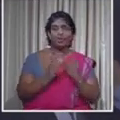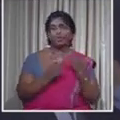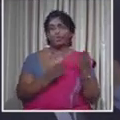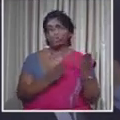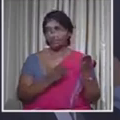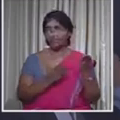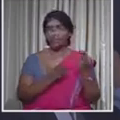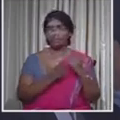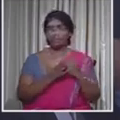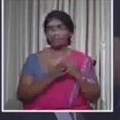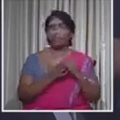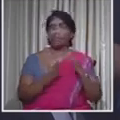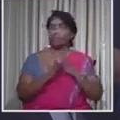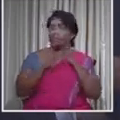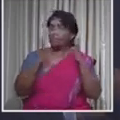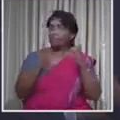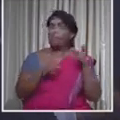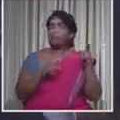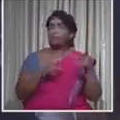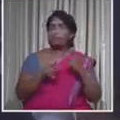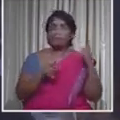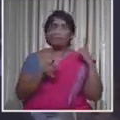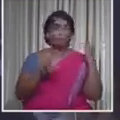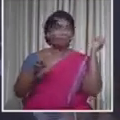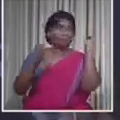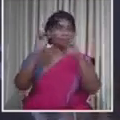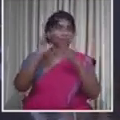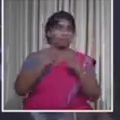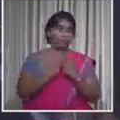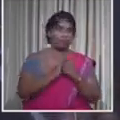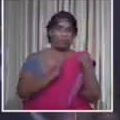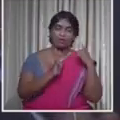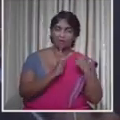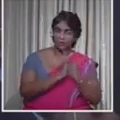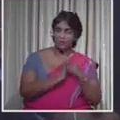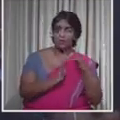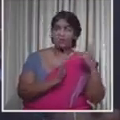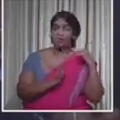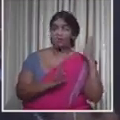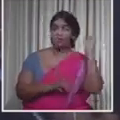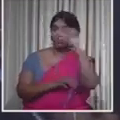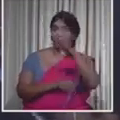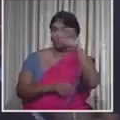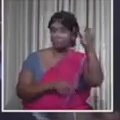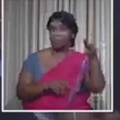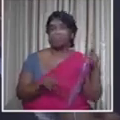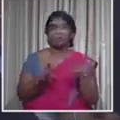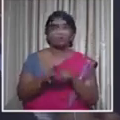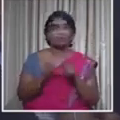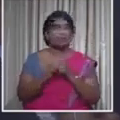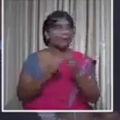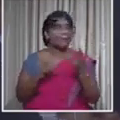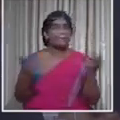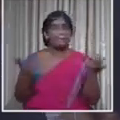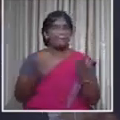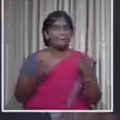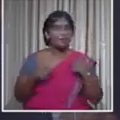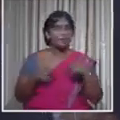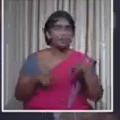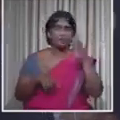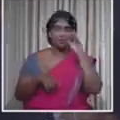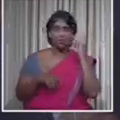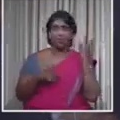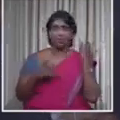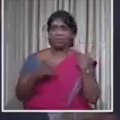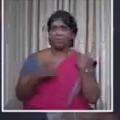कलगी मुखद गुडक तंगल्ट हमदा निलदारी गौरव हमदा निलदारी मेक कर बेहकीन ताम अवूत अभी